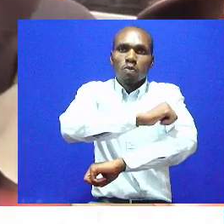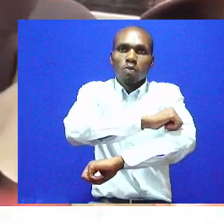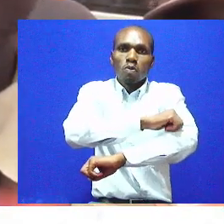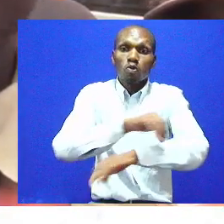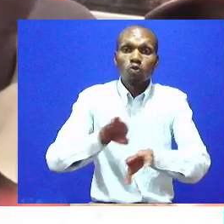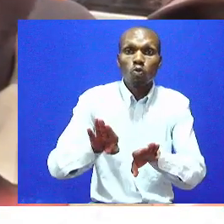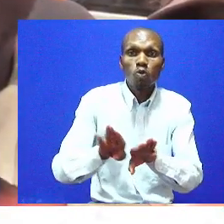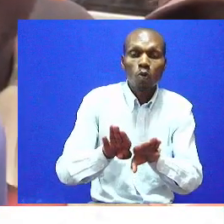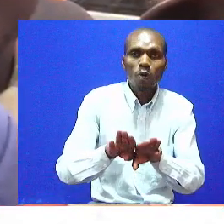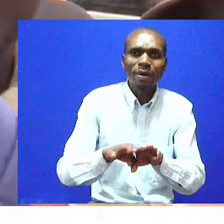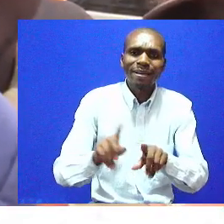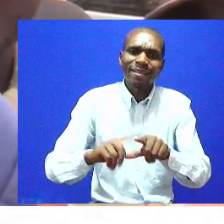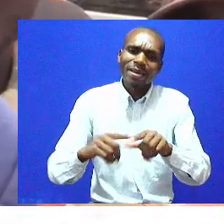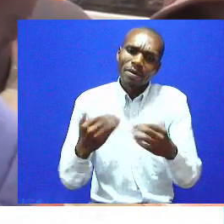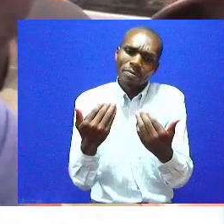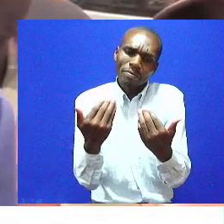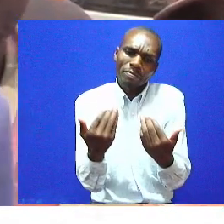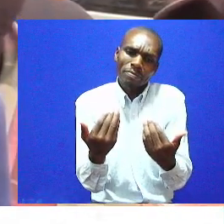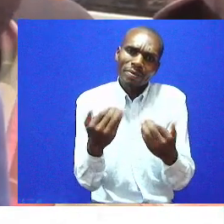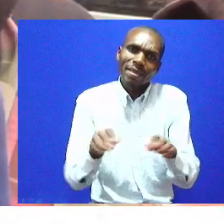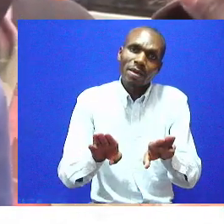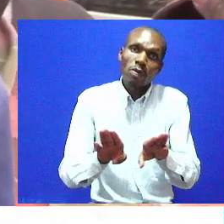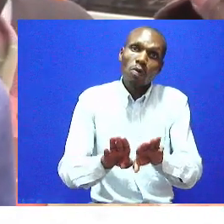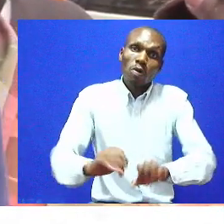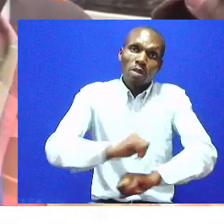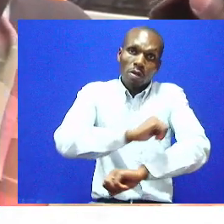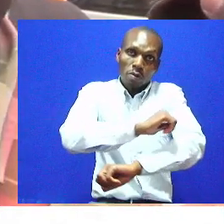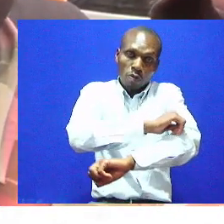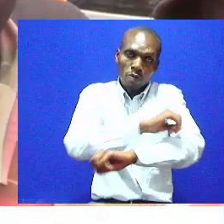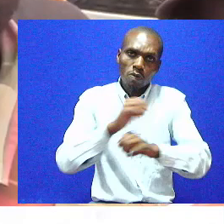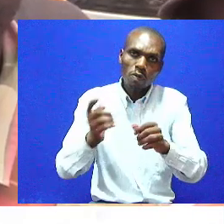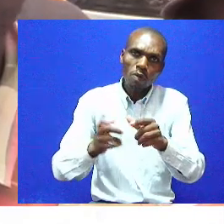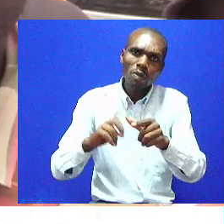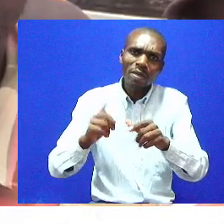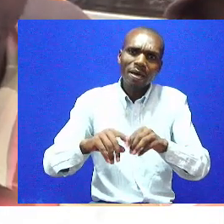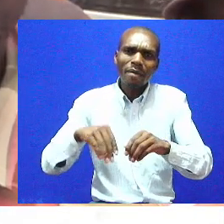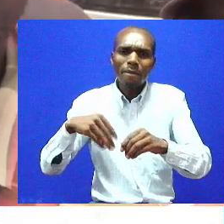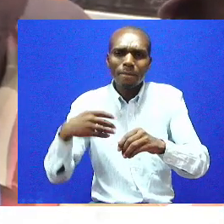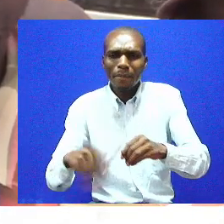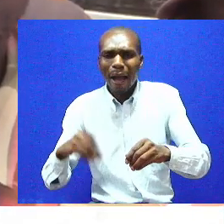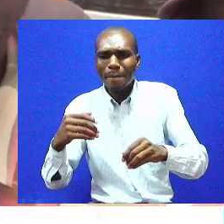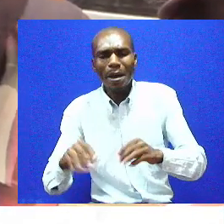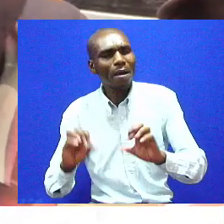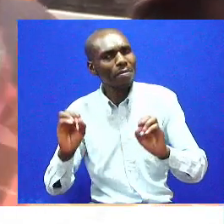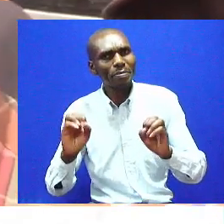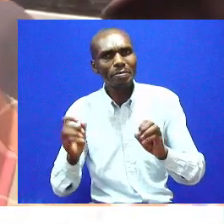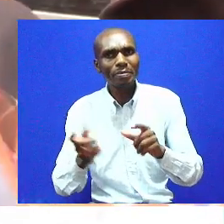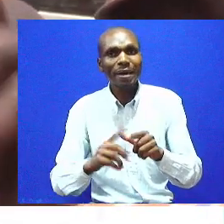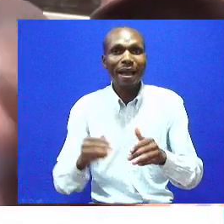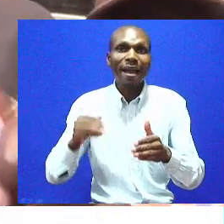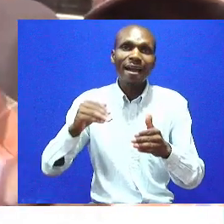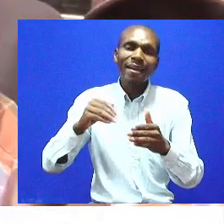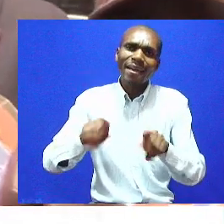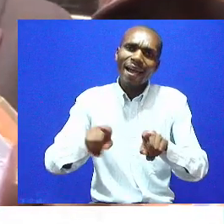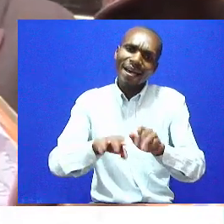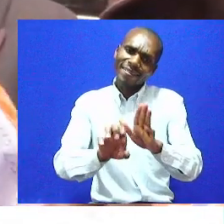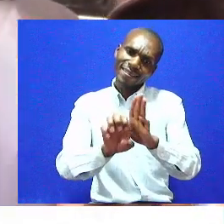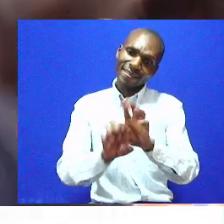day. Watoto wetu wanakuja, wanafunga shule. Harassment. So, kama